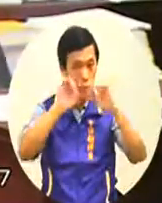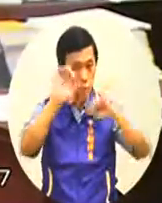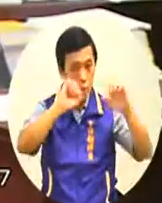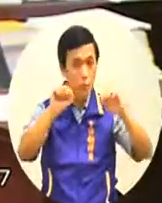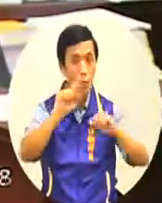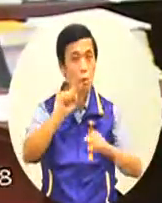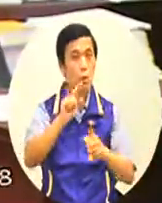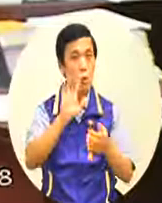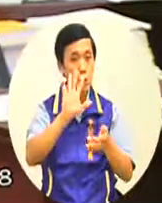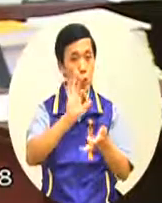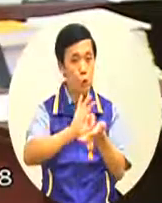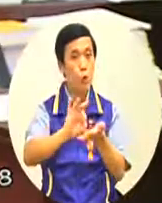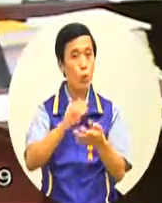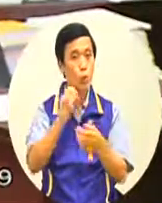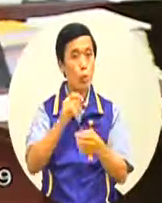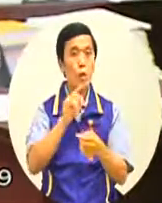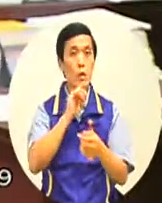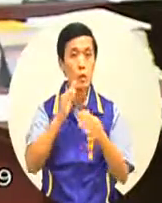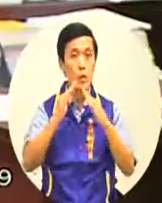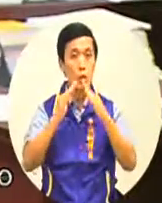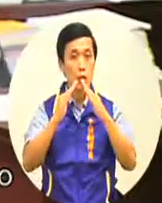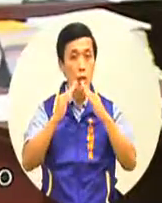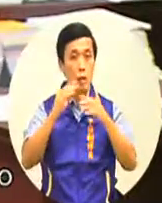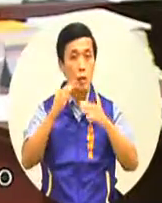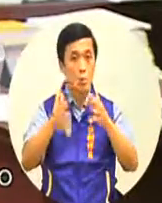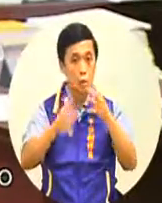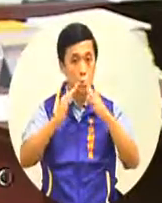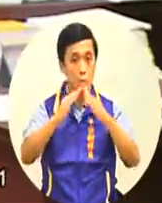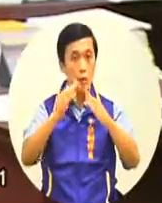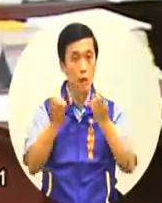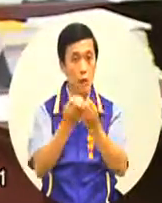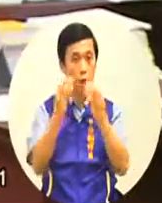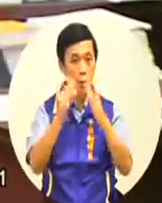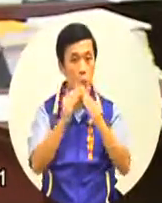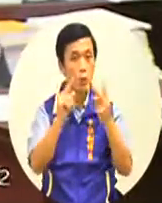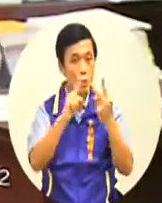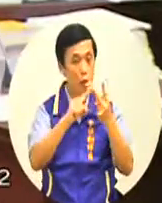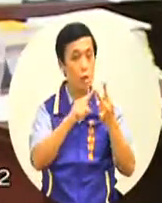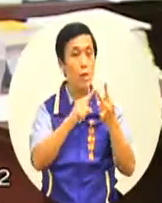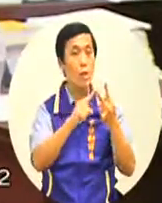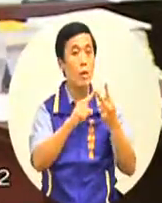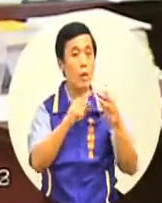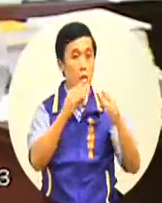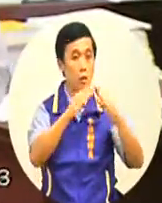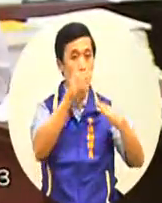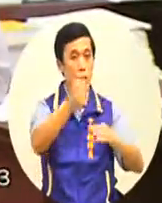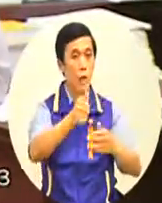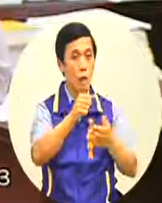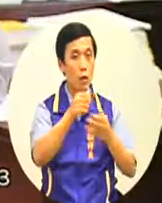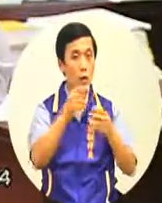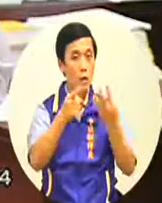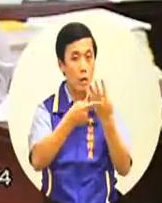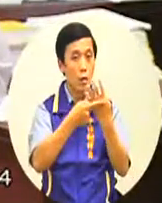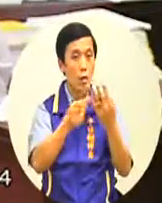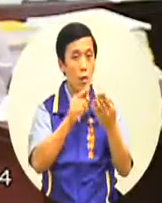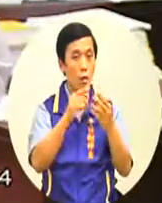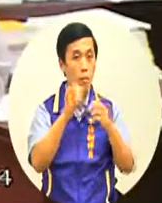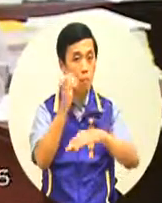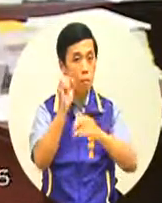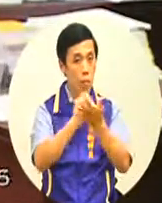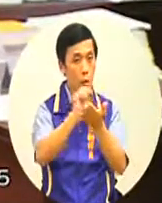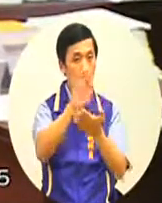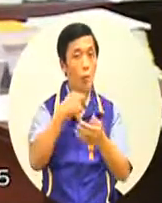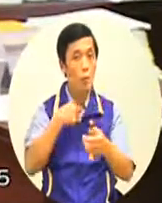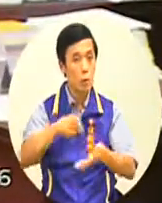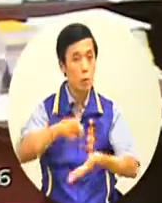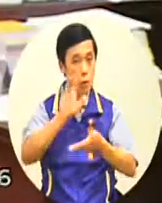公务局、在市长的市政总咨询，我还是讲这个，我们现在手上有的土地有这